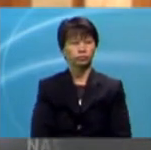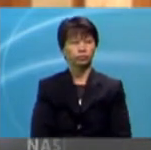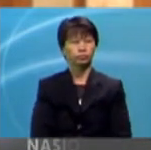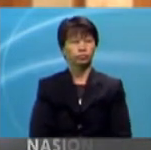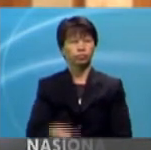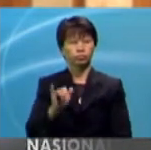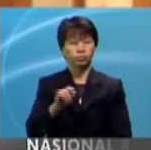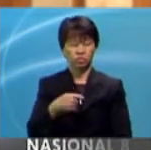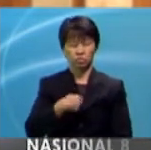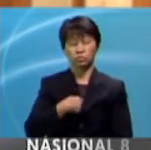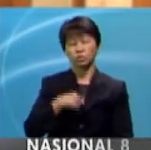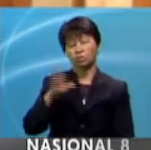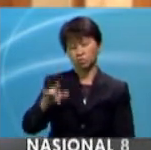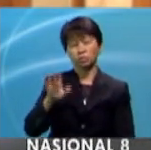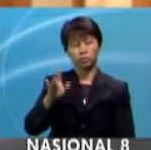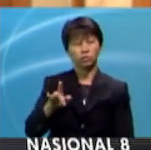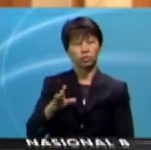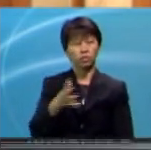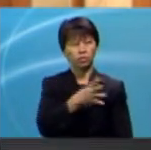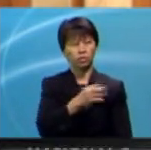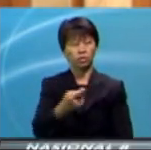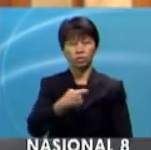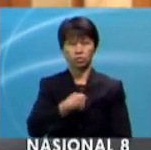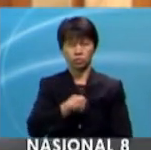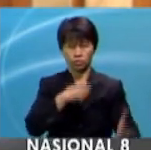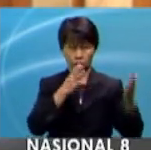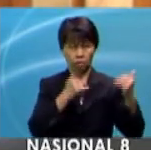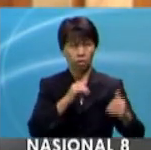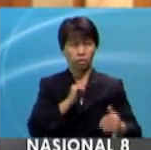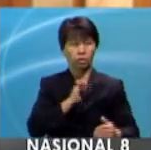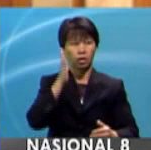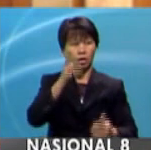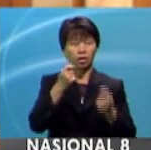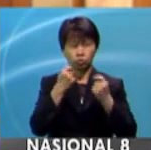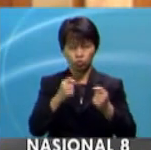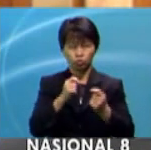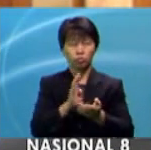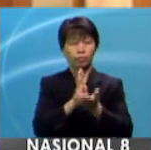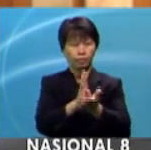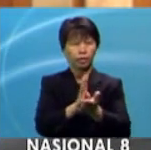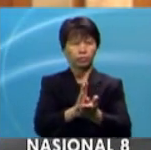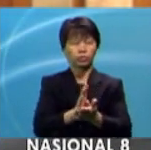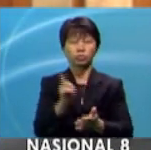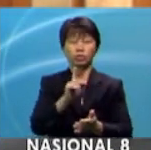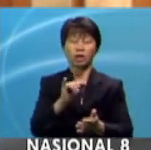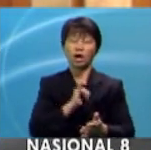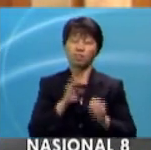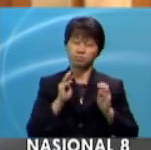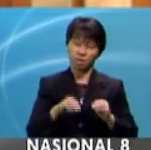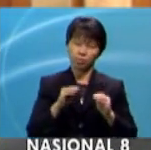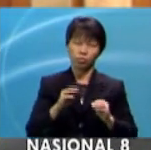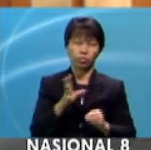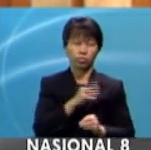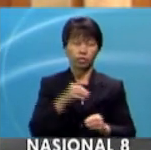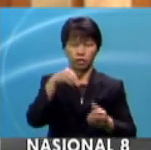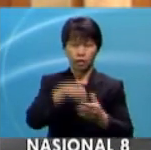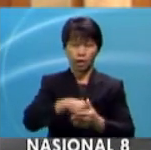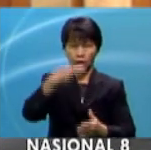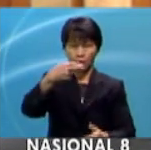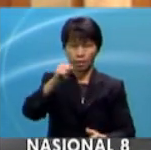sempat tidur saya akan cobalah bantu jika teman yang mampu dan ke dalam hal ini